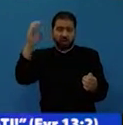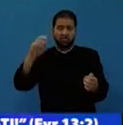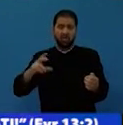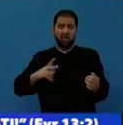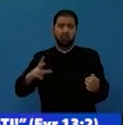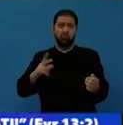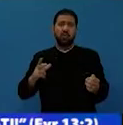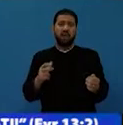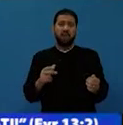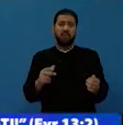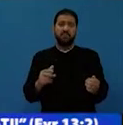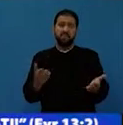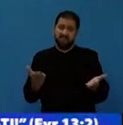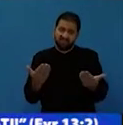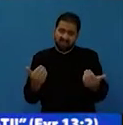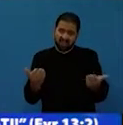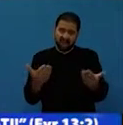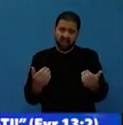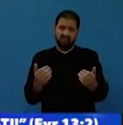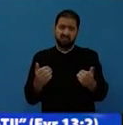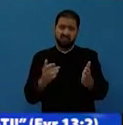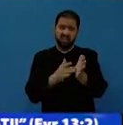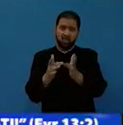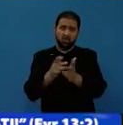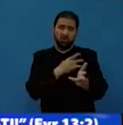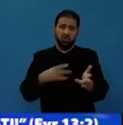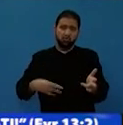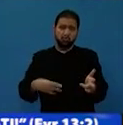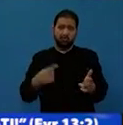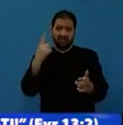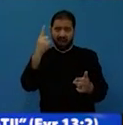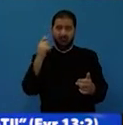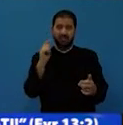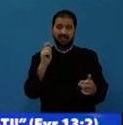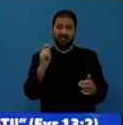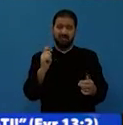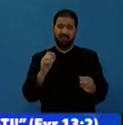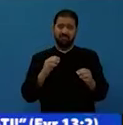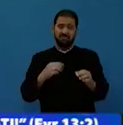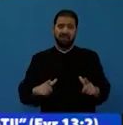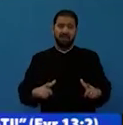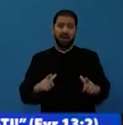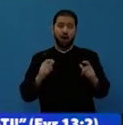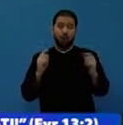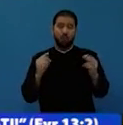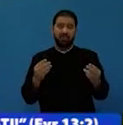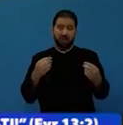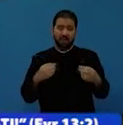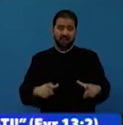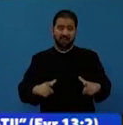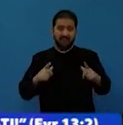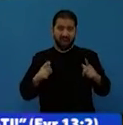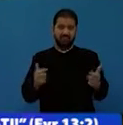suntem invitați de Hristos la un anumit tip de atitudine. Dar nu există o diferență